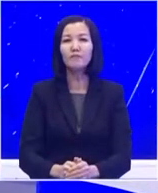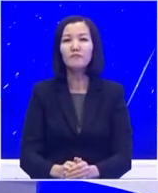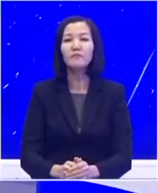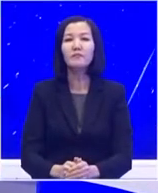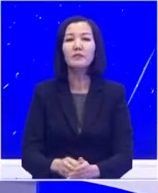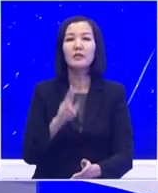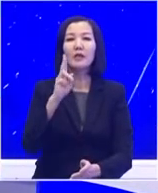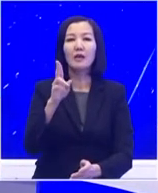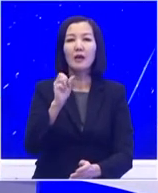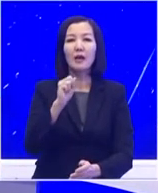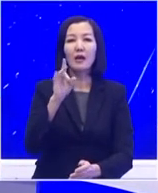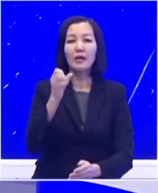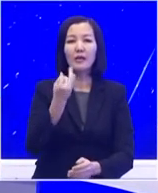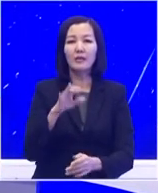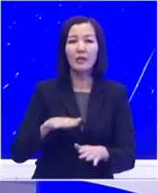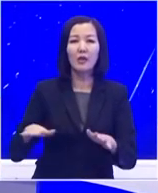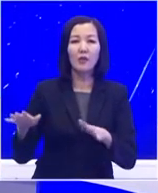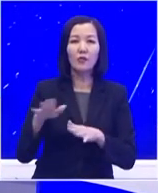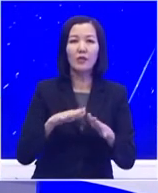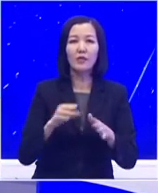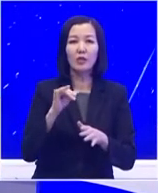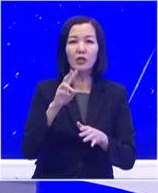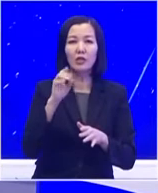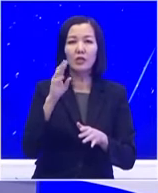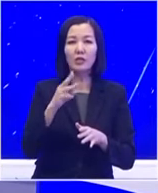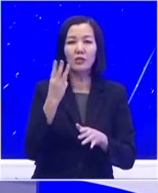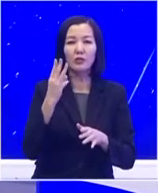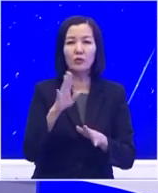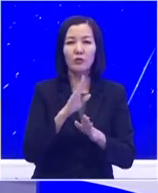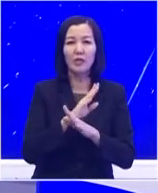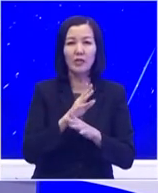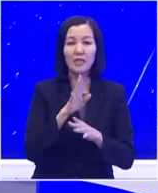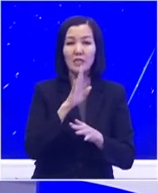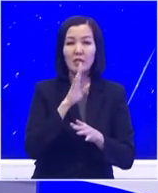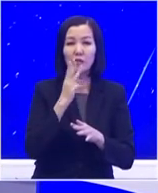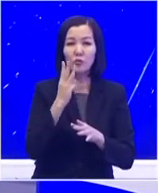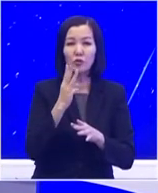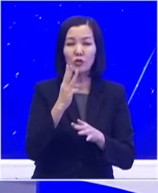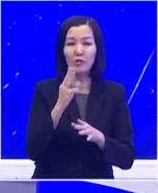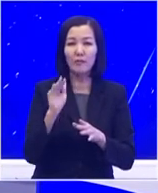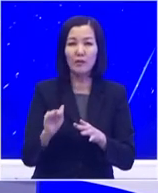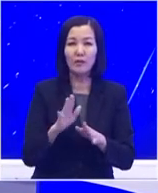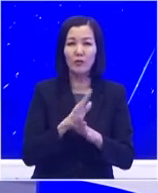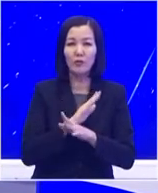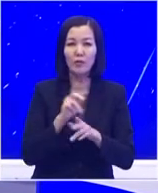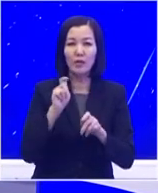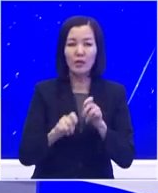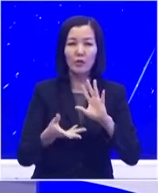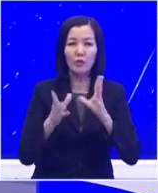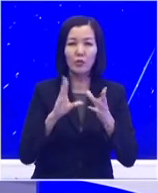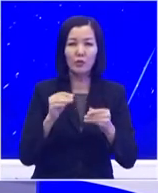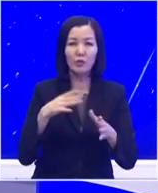Хабарымыз жалғастырамыз. Қарасай ауданында жел шешектен көз жұмған 3 жасар баланың өліміне қатысты тергеу қорытындысы